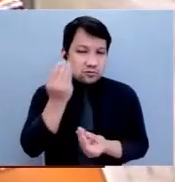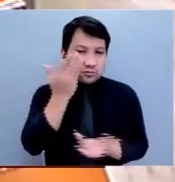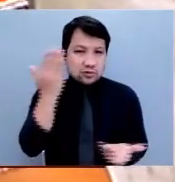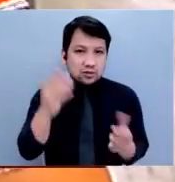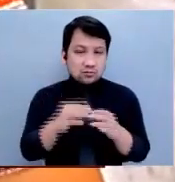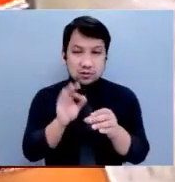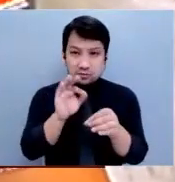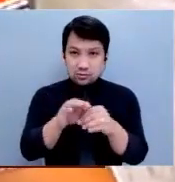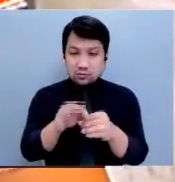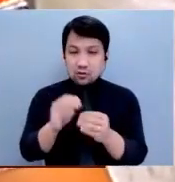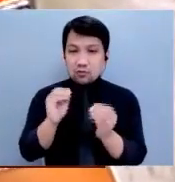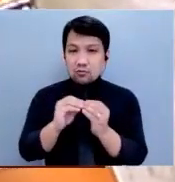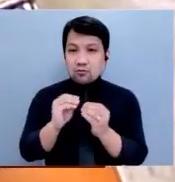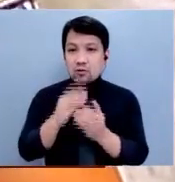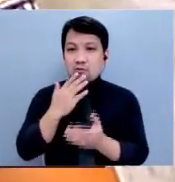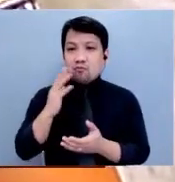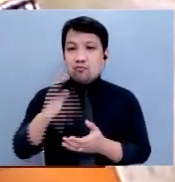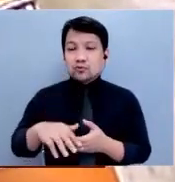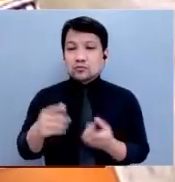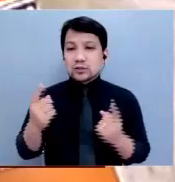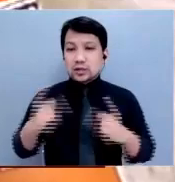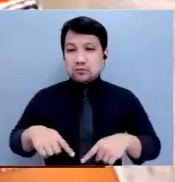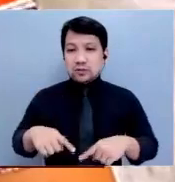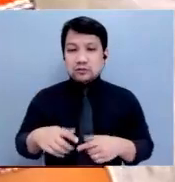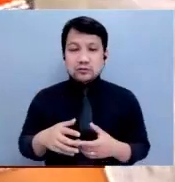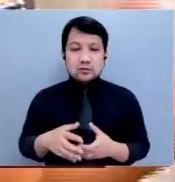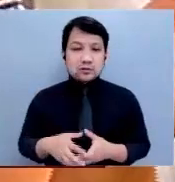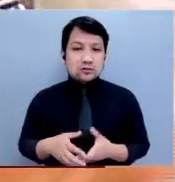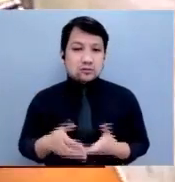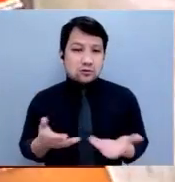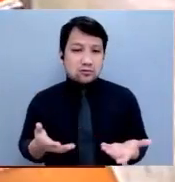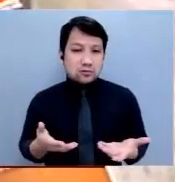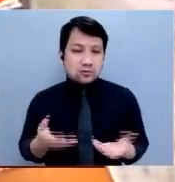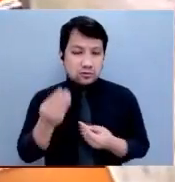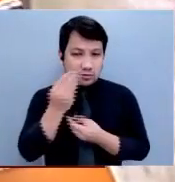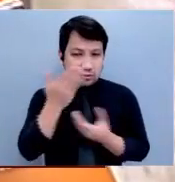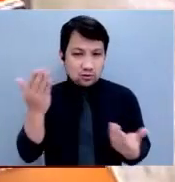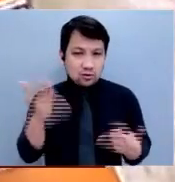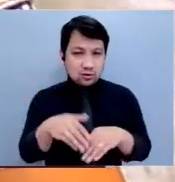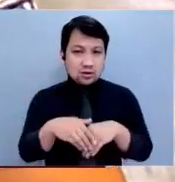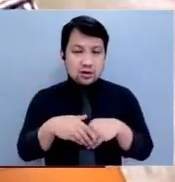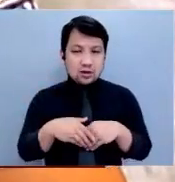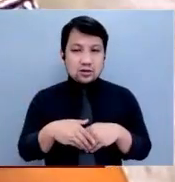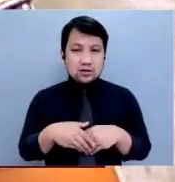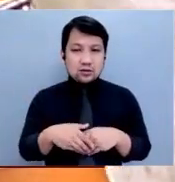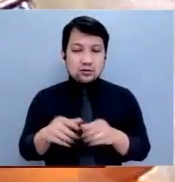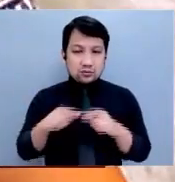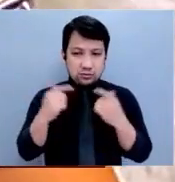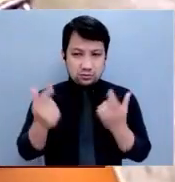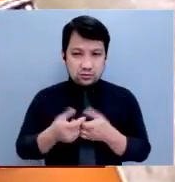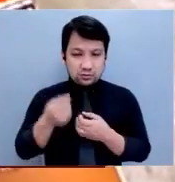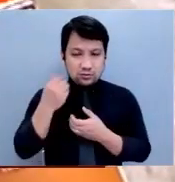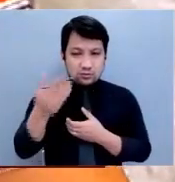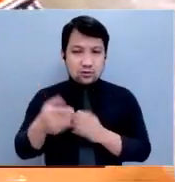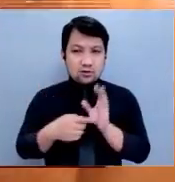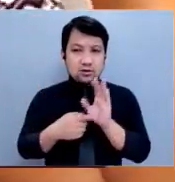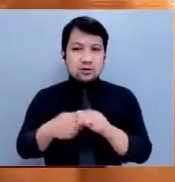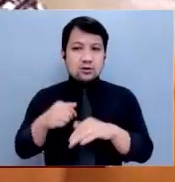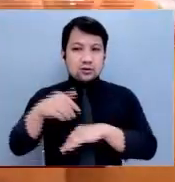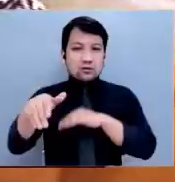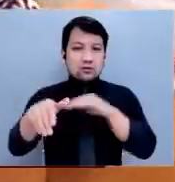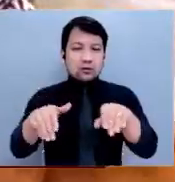mas lalong worst yung mangyayari. Pero so far naman meron naman yung mga army na na-deploy na, so